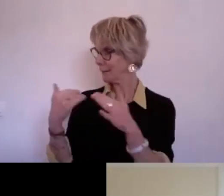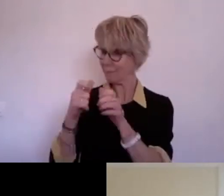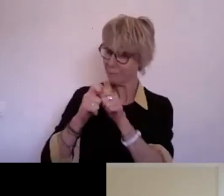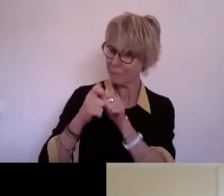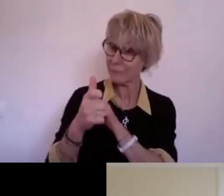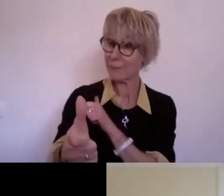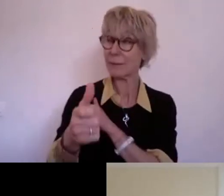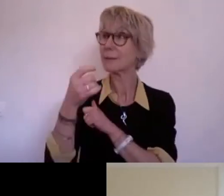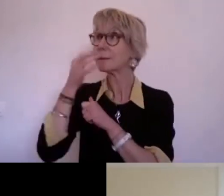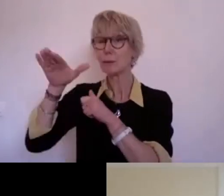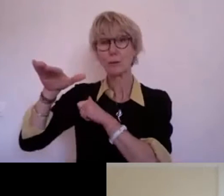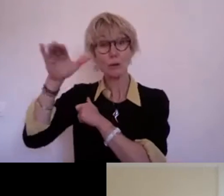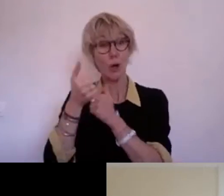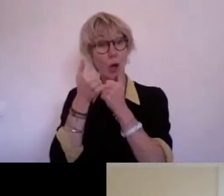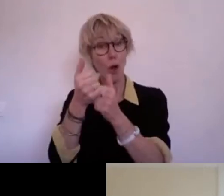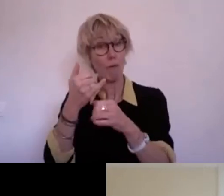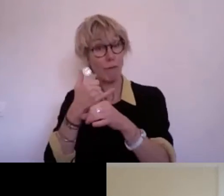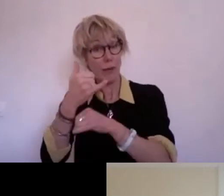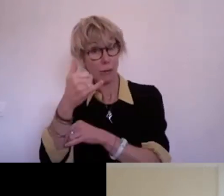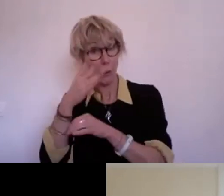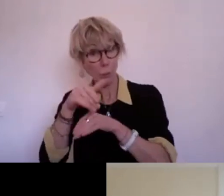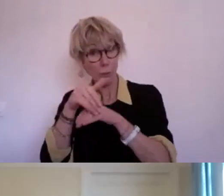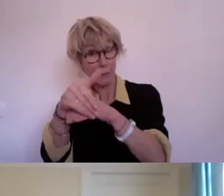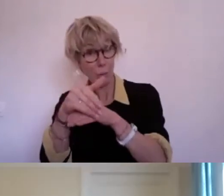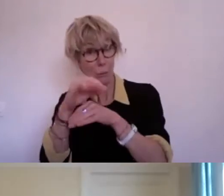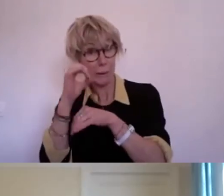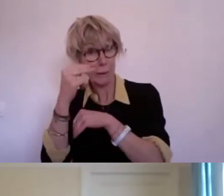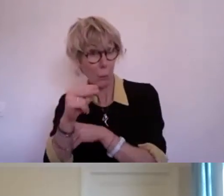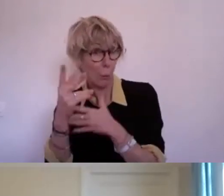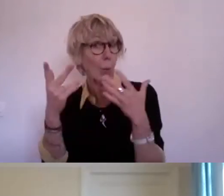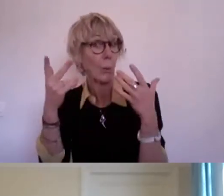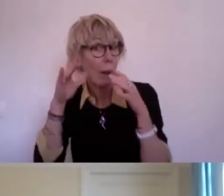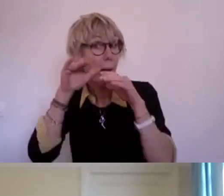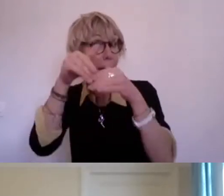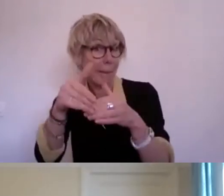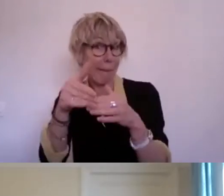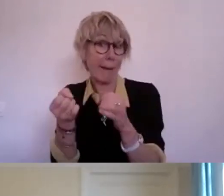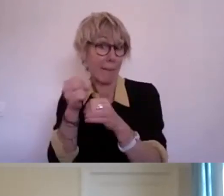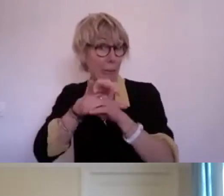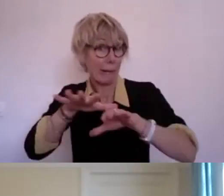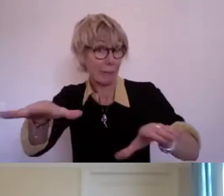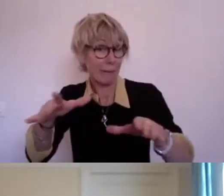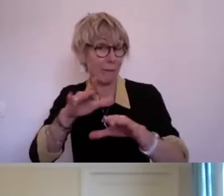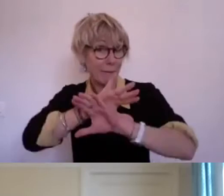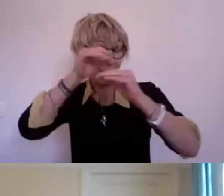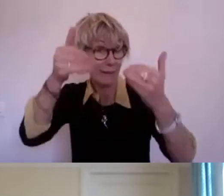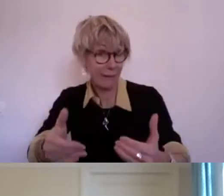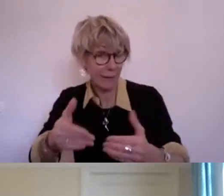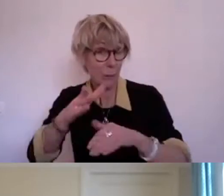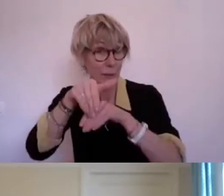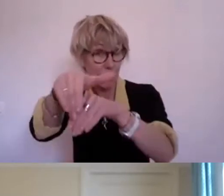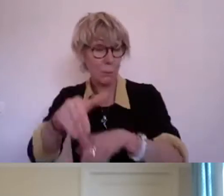virtuelles vont-elles perdurer après la pandémie et la levée du confinement ? Donc, je pense que ça peut s'adresser à Benjamin et Corinne.